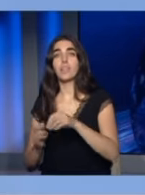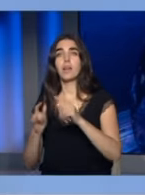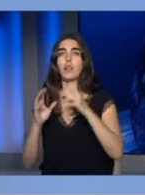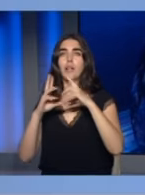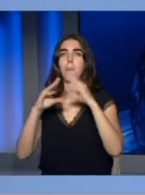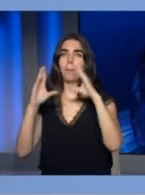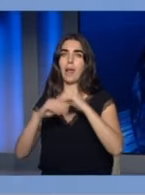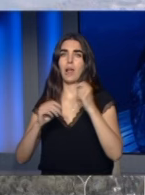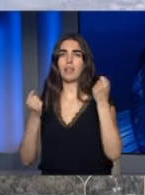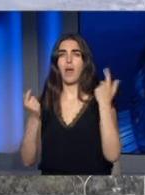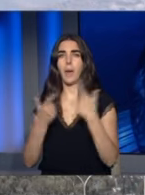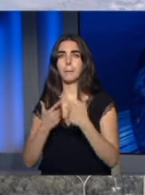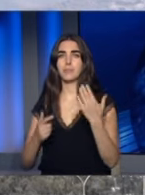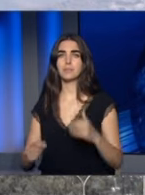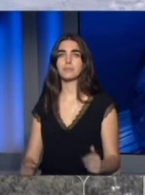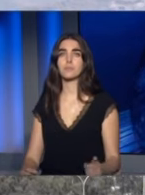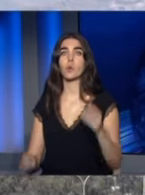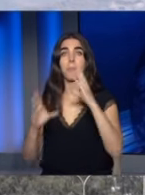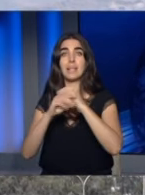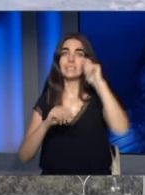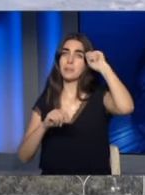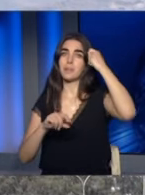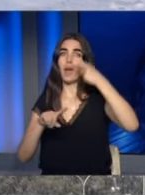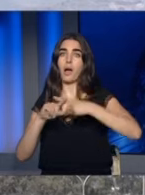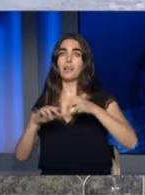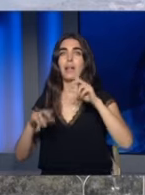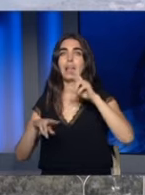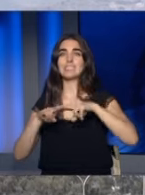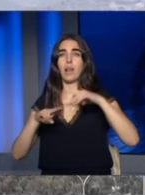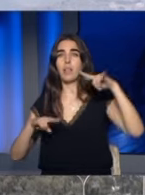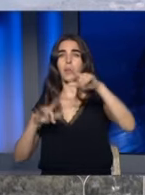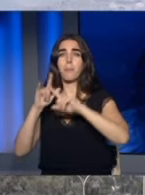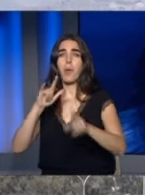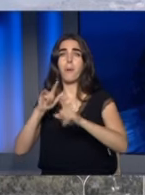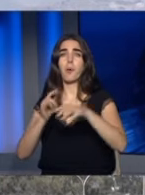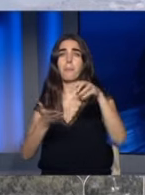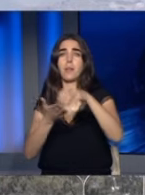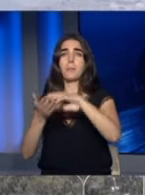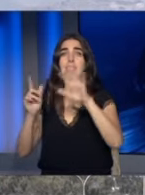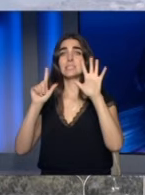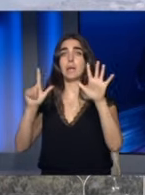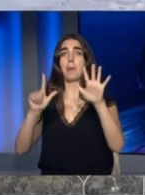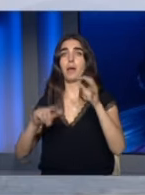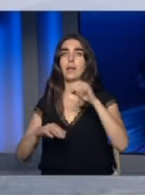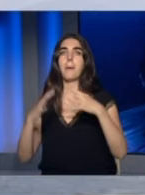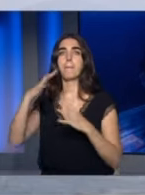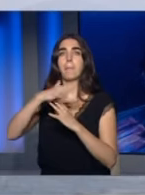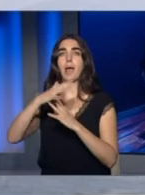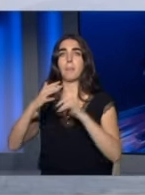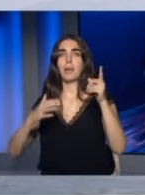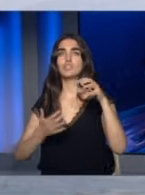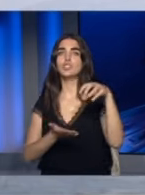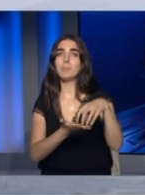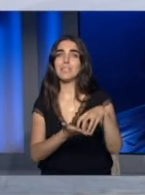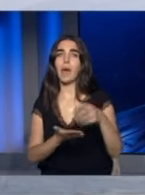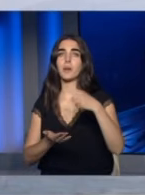مركبه وليل السبت الاحد الطيران الحربي الاسرائيلي اغار على بلده قصد السبع غرب بعلبك قربش مسطار ما اسفر عن